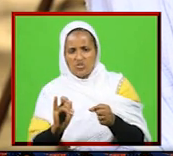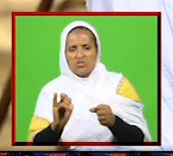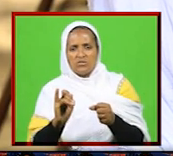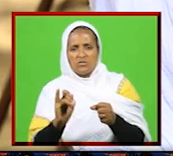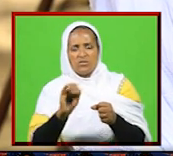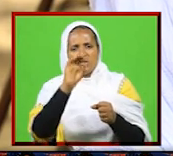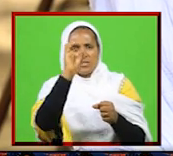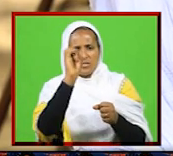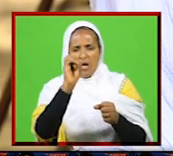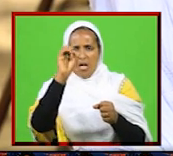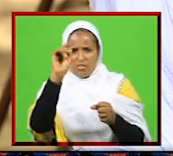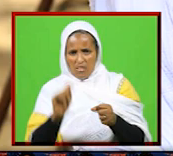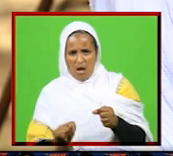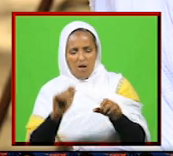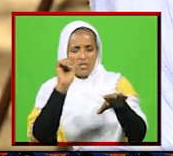ከጻ ግብጅ